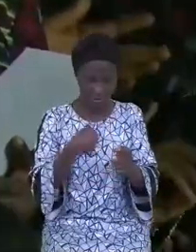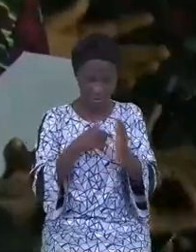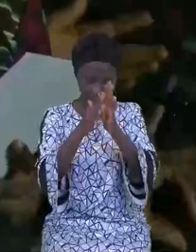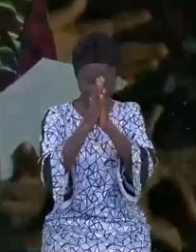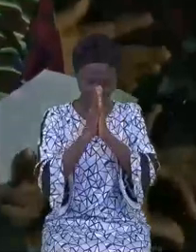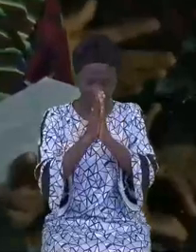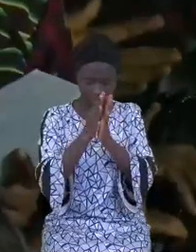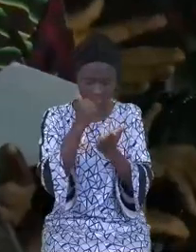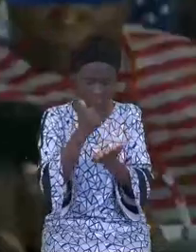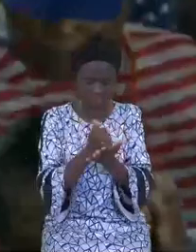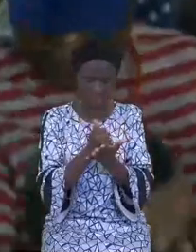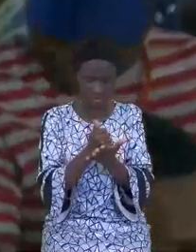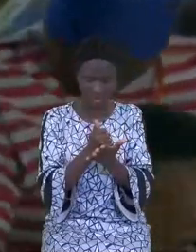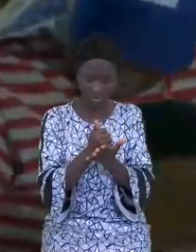prions.